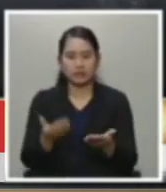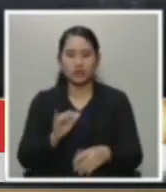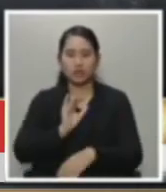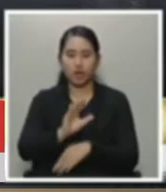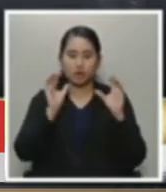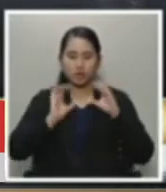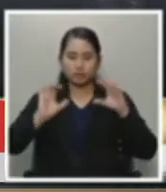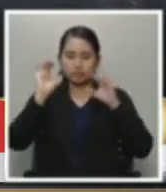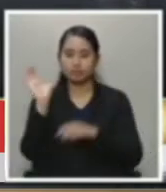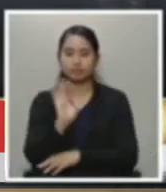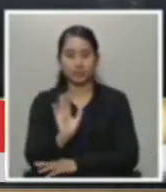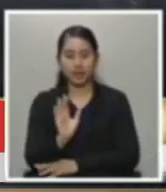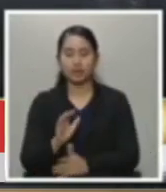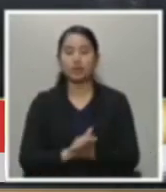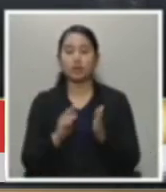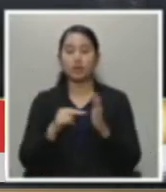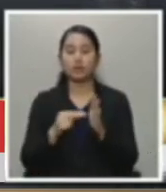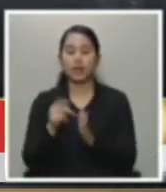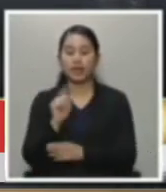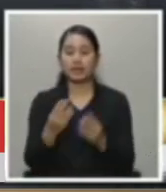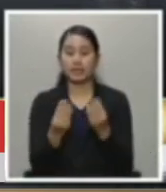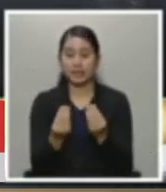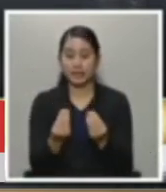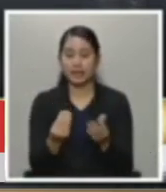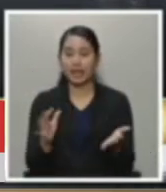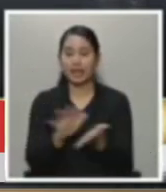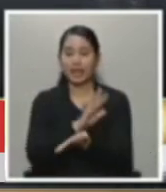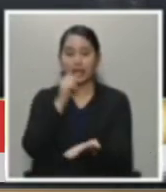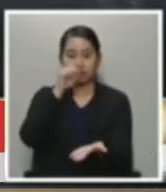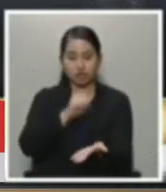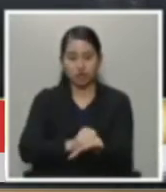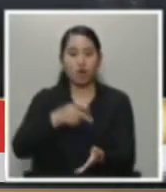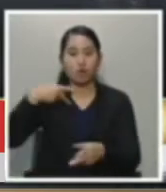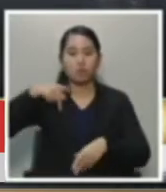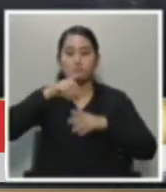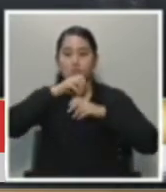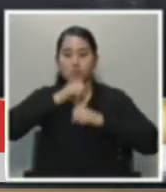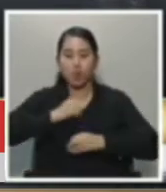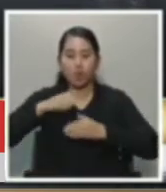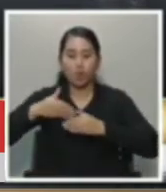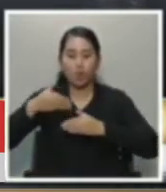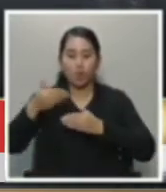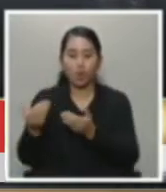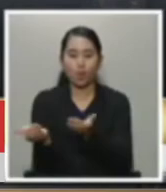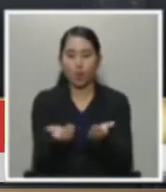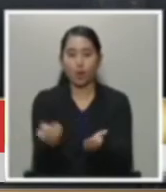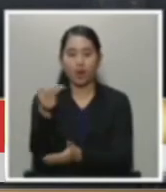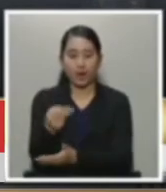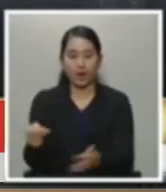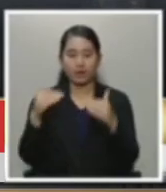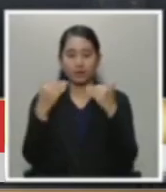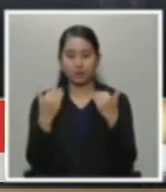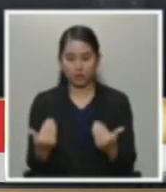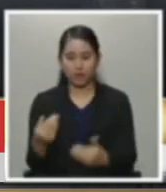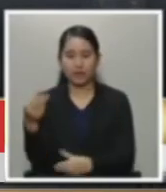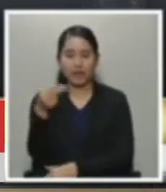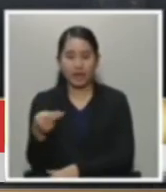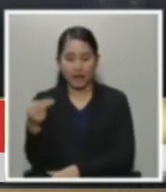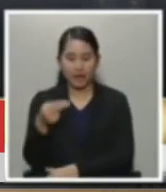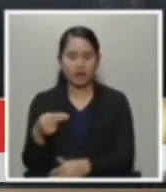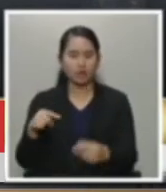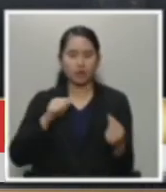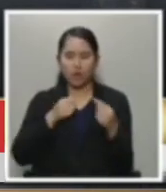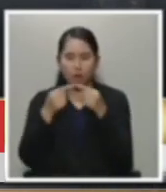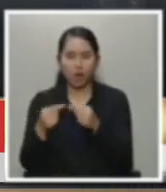ม่ใช่เป็นที่ดินที่ใบจองมาตั้งแต่รุ่นปู่สู่รุ่นลูกรุ่นหลานแล้ววันนี้รุ่นหลานกลายมาเป็นรุ่นพ่อ